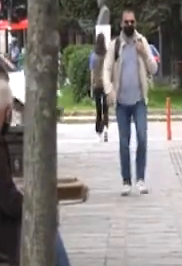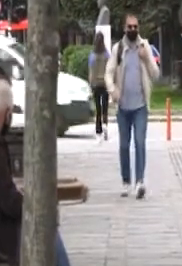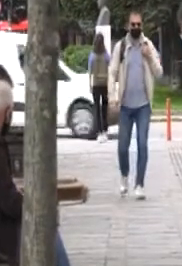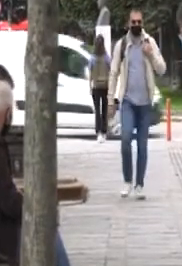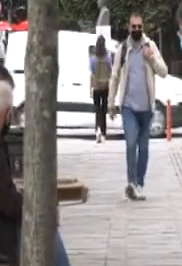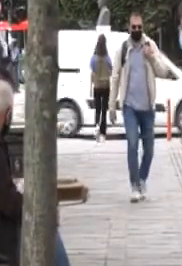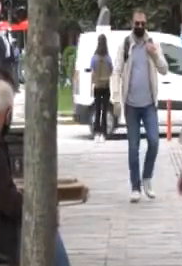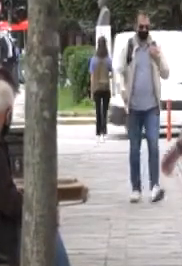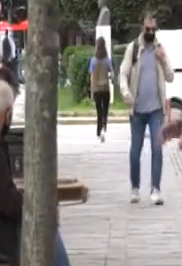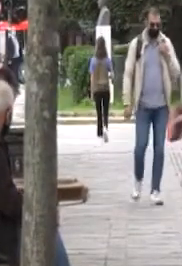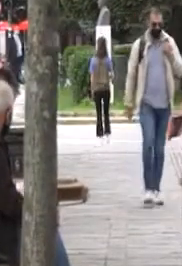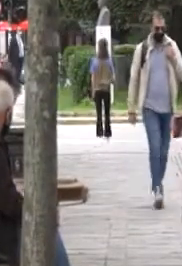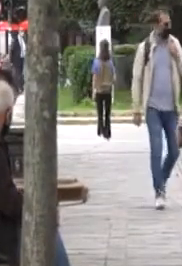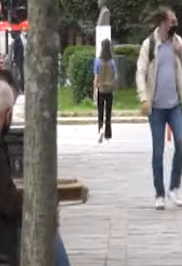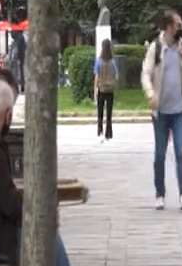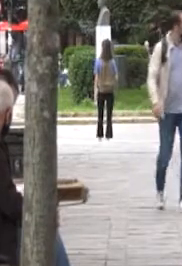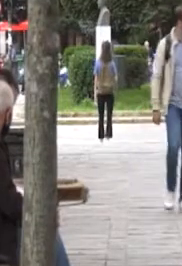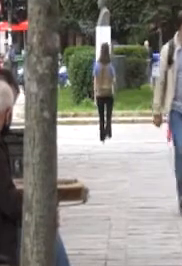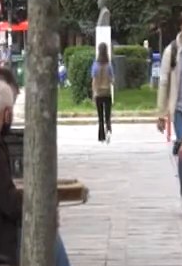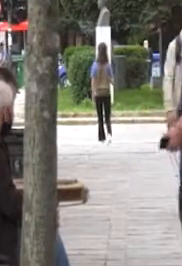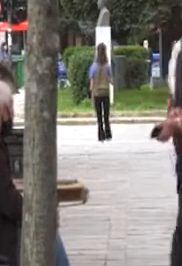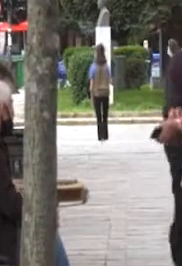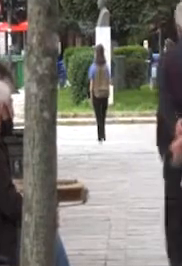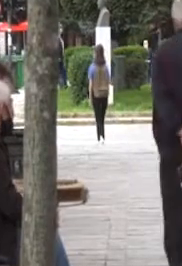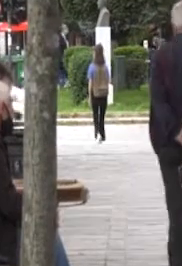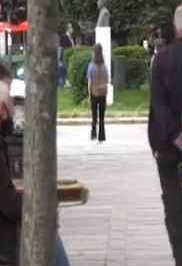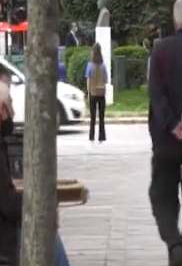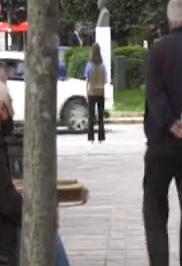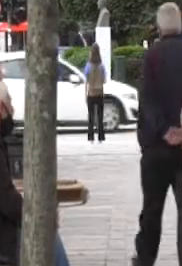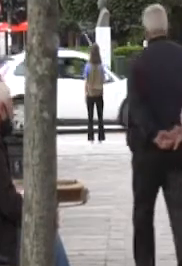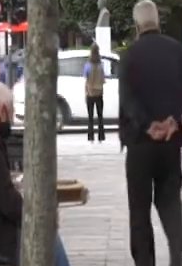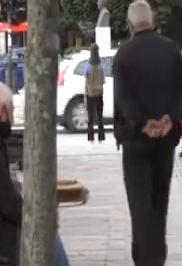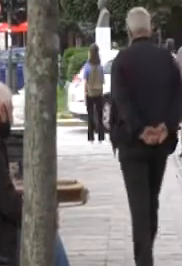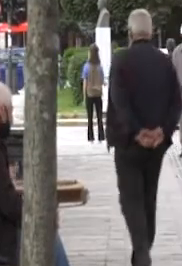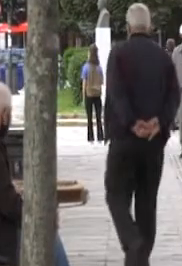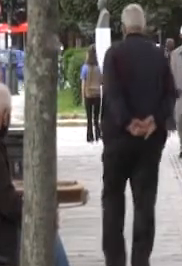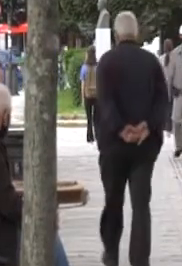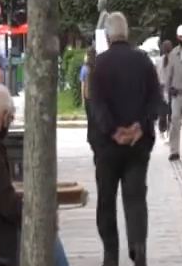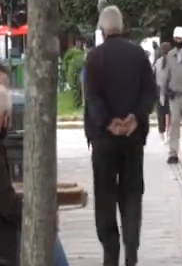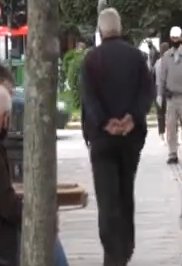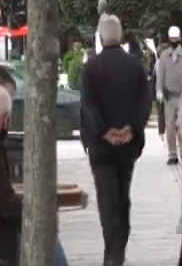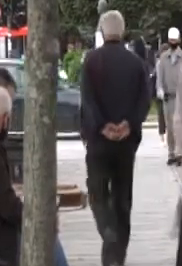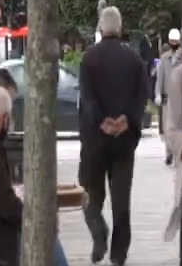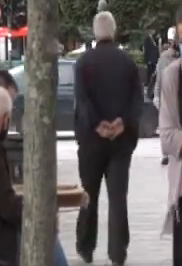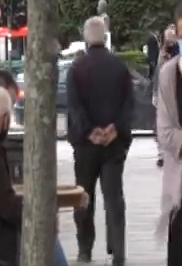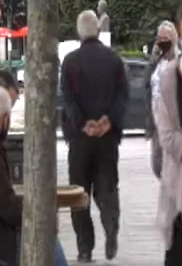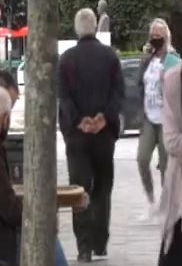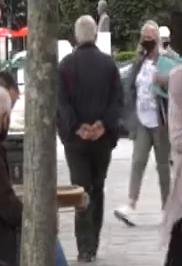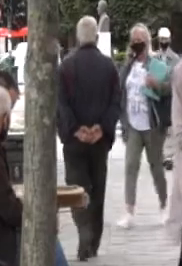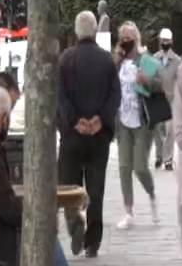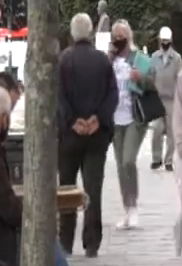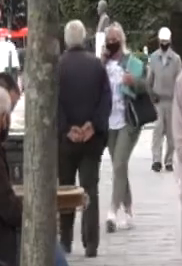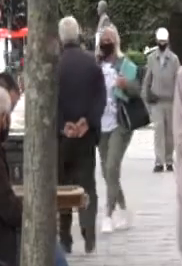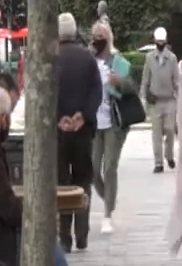Ιωαννίνων, 6 στην Περιφερειακή Ενότητα Θεσπρωτείας και από 1 στις Περιφερειακές Ενότητες Άρτας και Πρέβεζας. Σε ολόκληρη τη χώρα τα